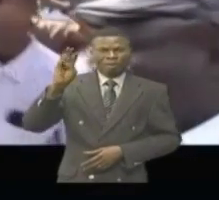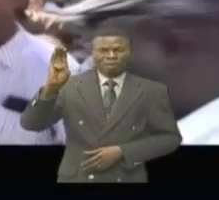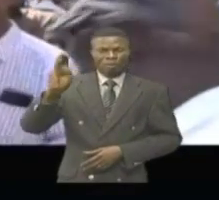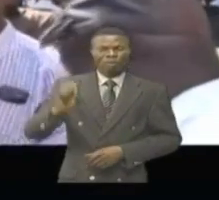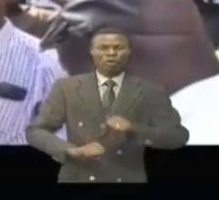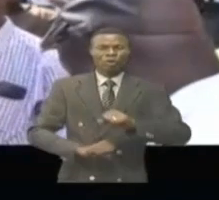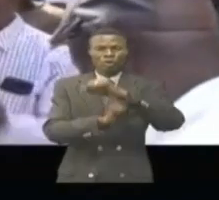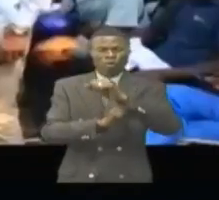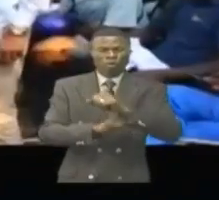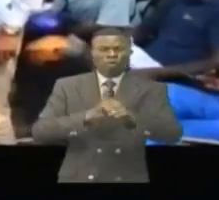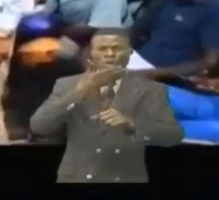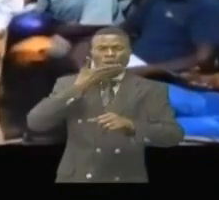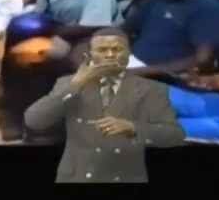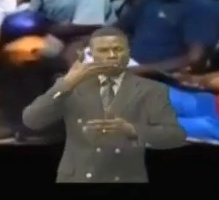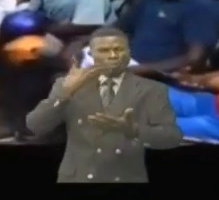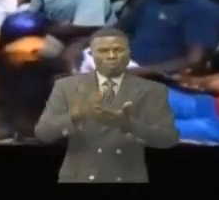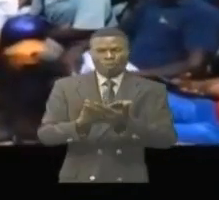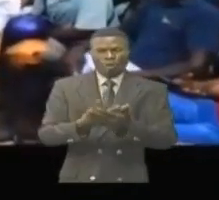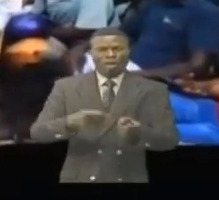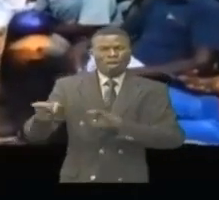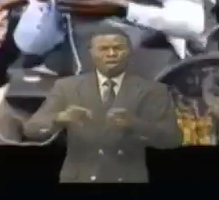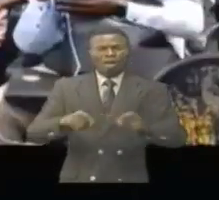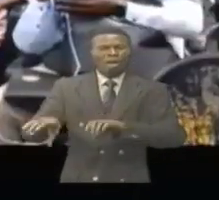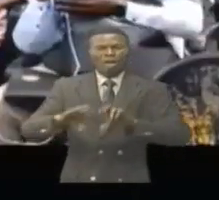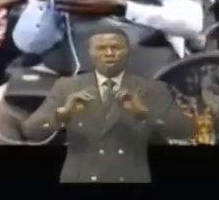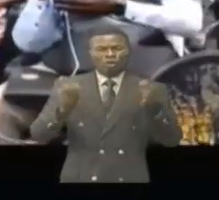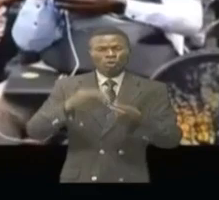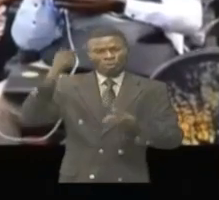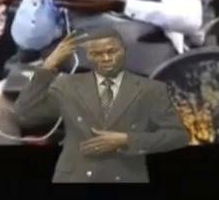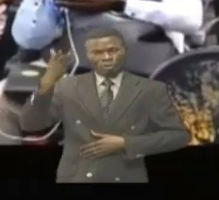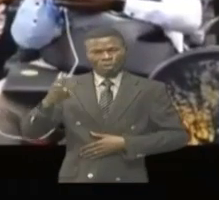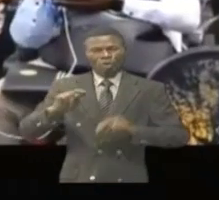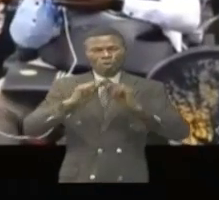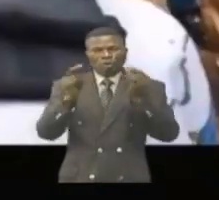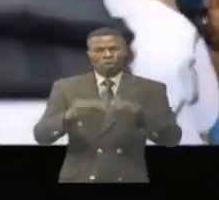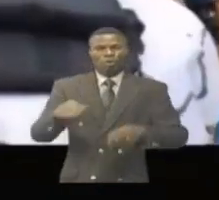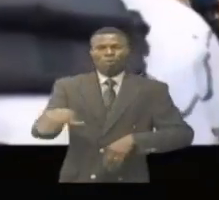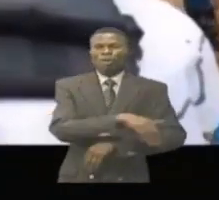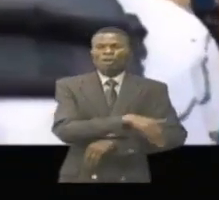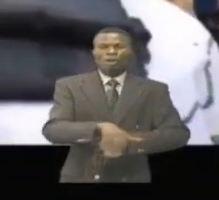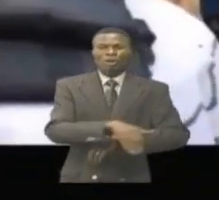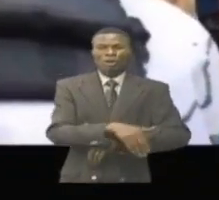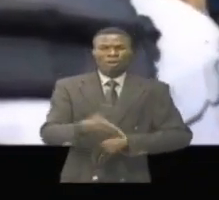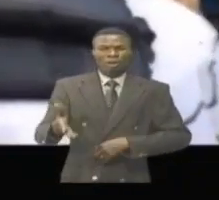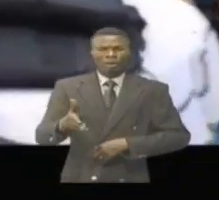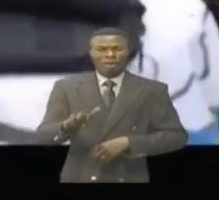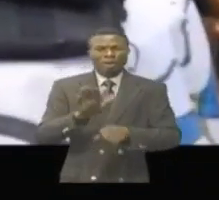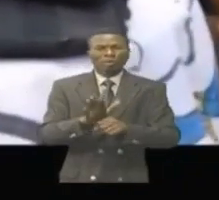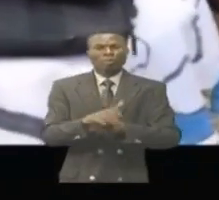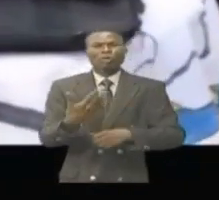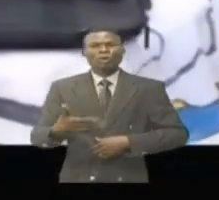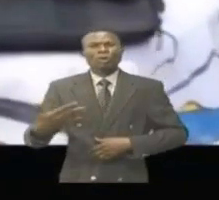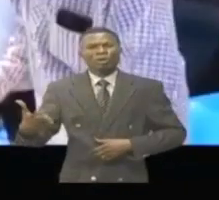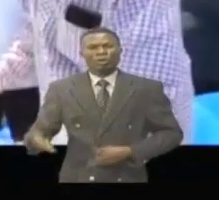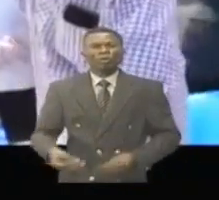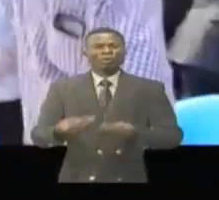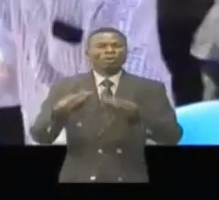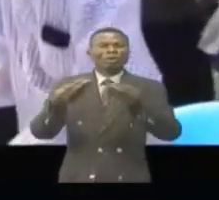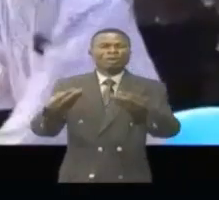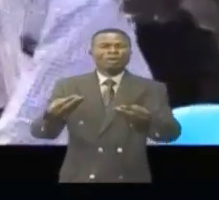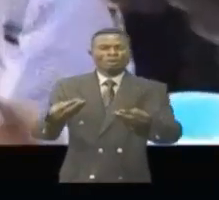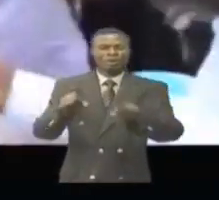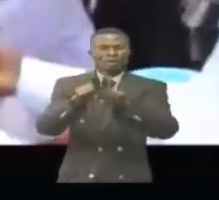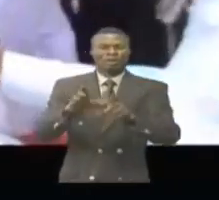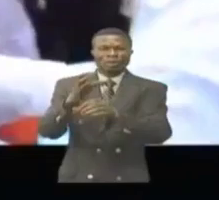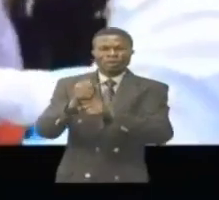garder la bonne dynamique des activités de l'UDPS. Ici, à la section Ngiringiri, un lot considérable de matériel a été réceptionné par